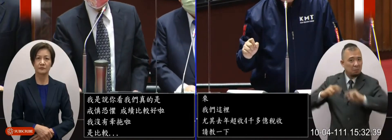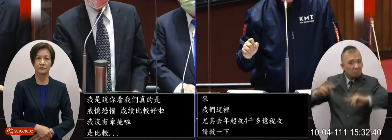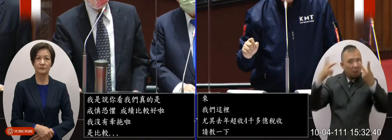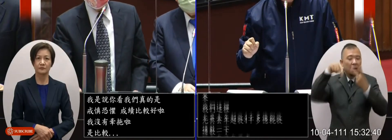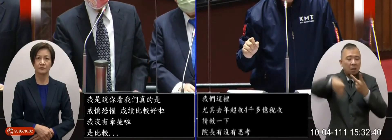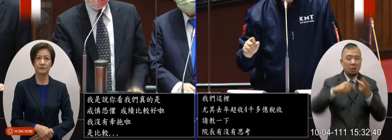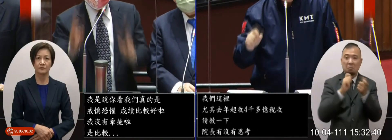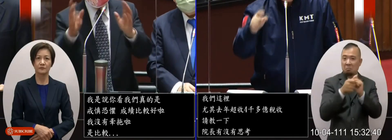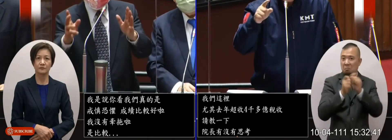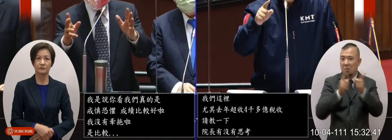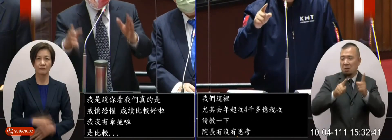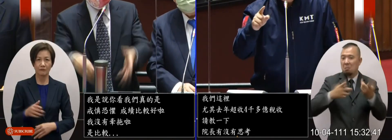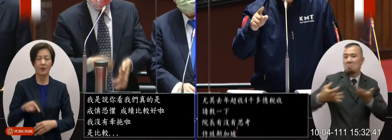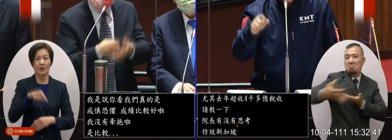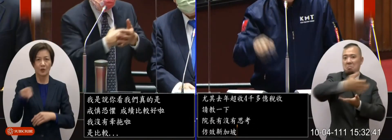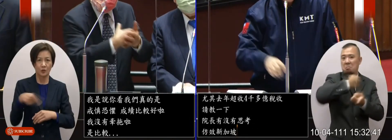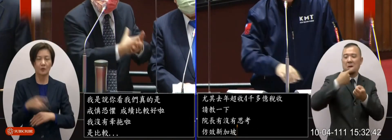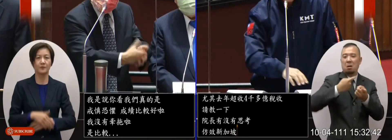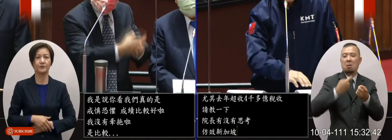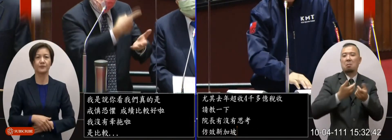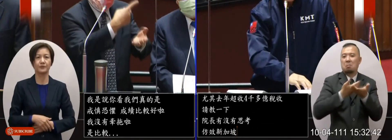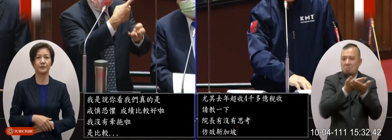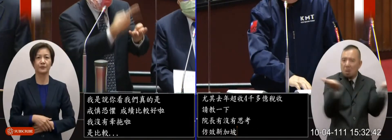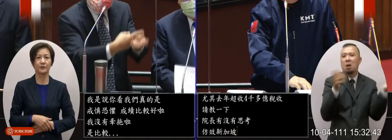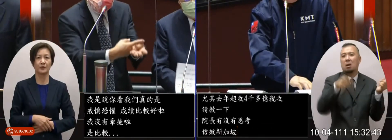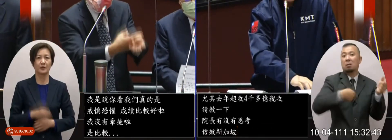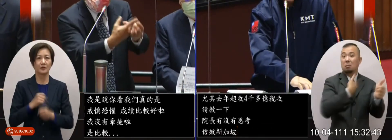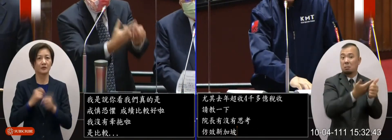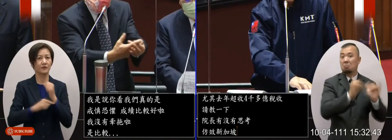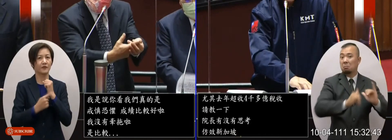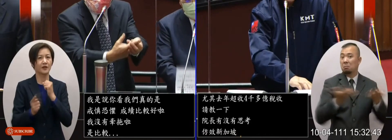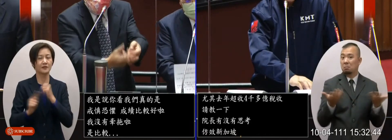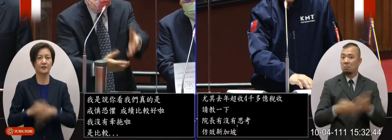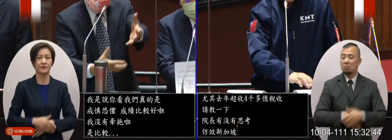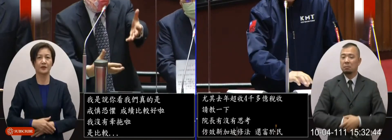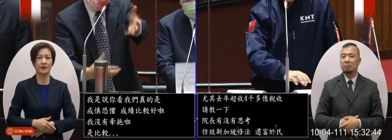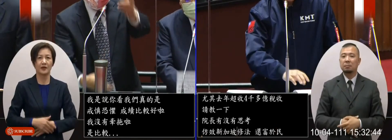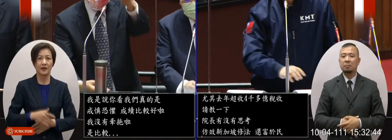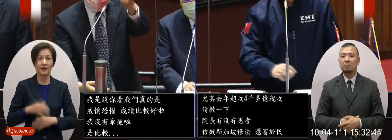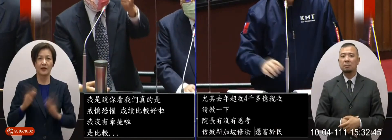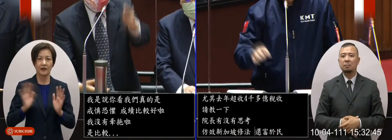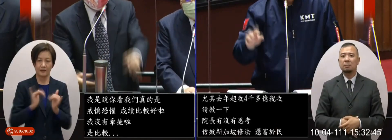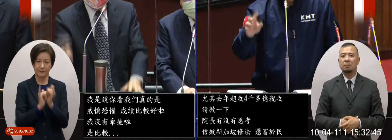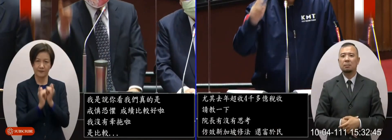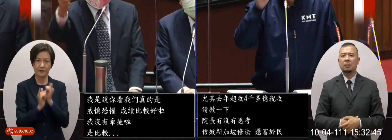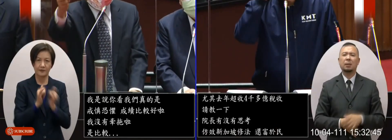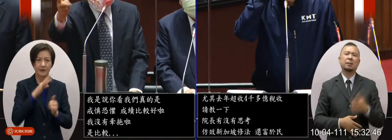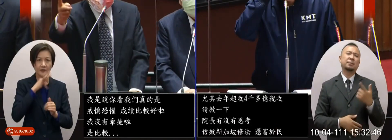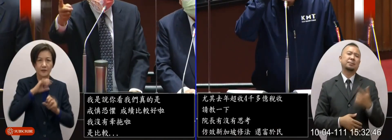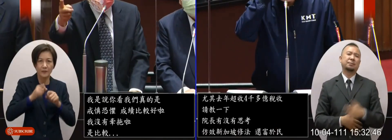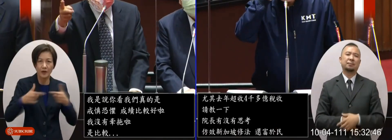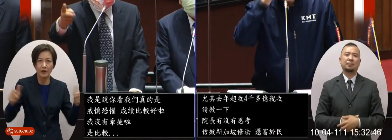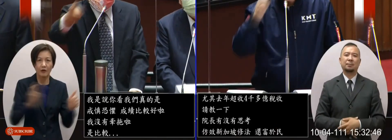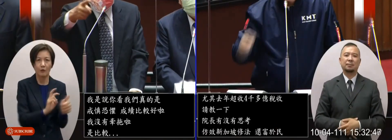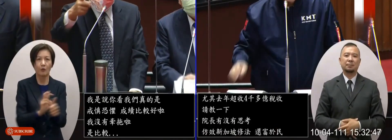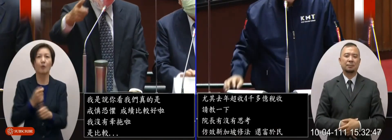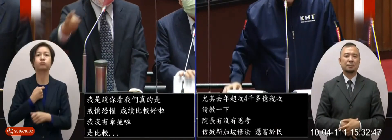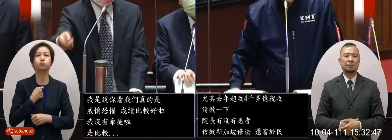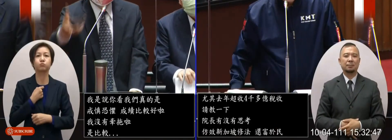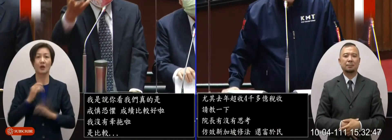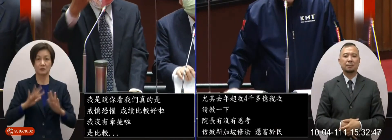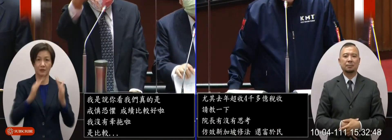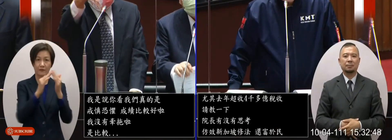民？ 我们是已经给。从小顾到老，你看最多现在连租屋主都补